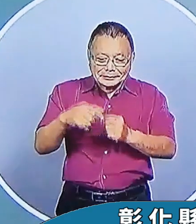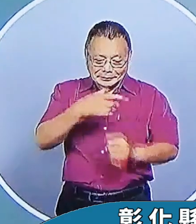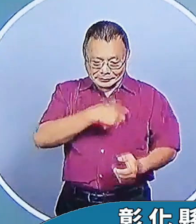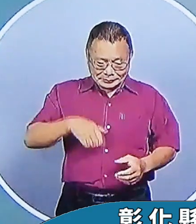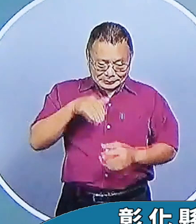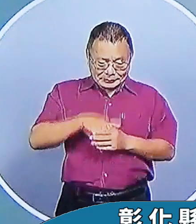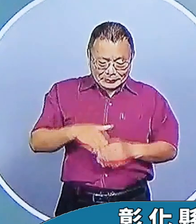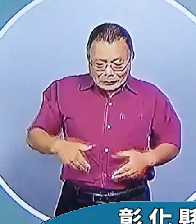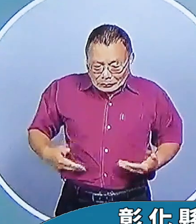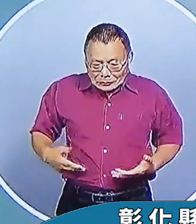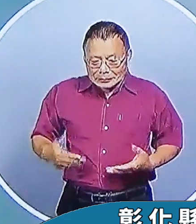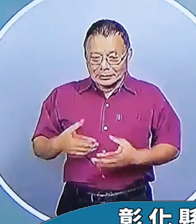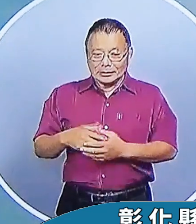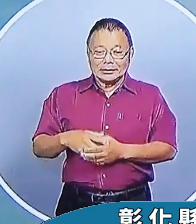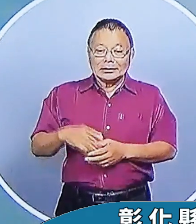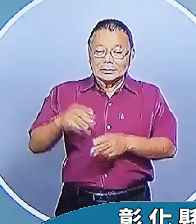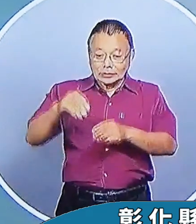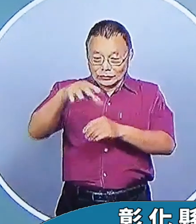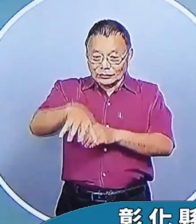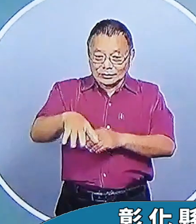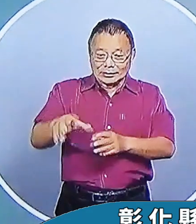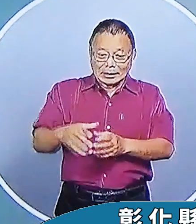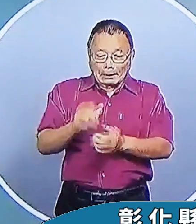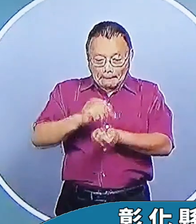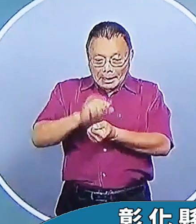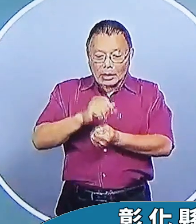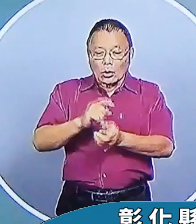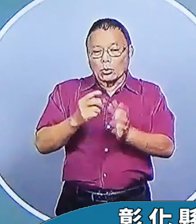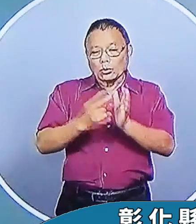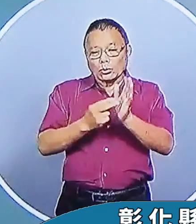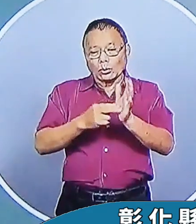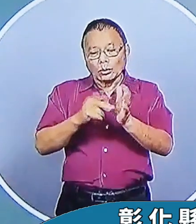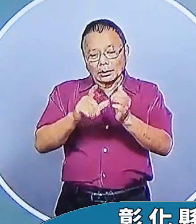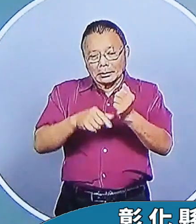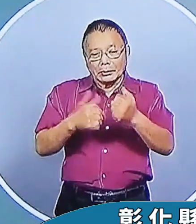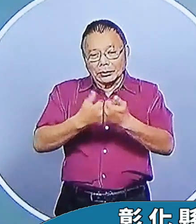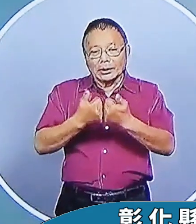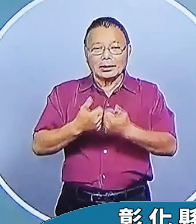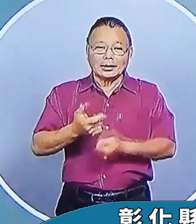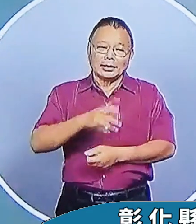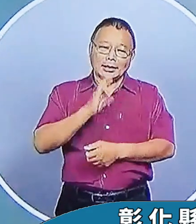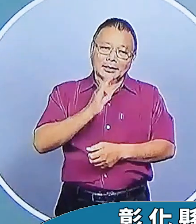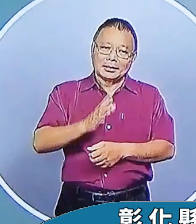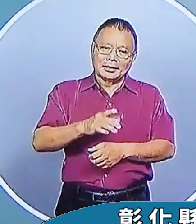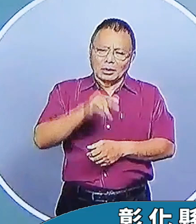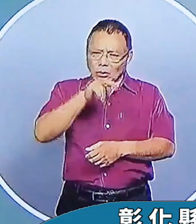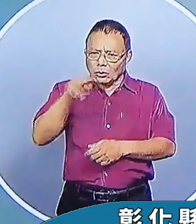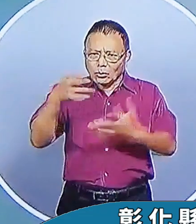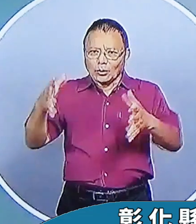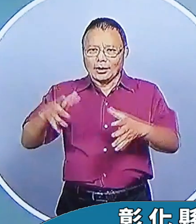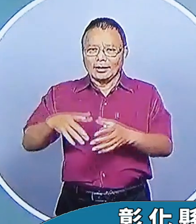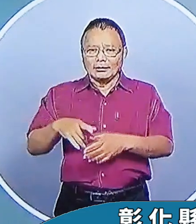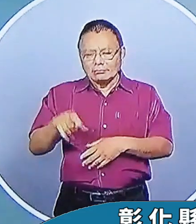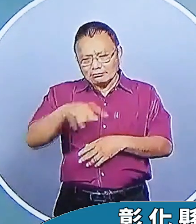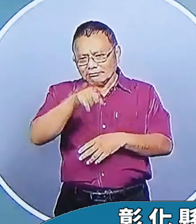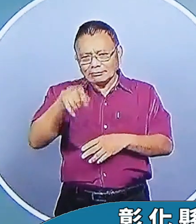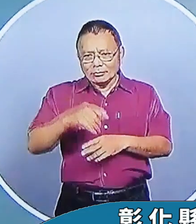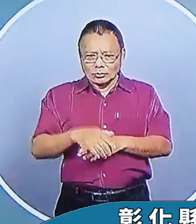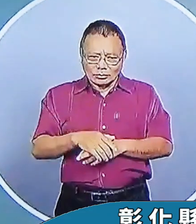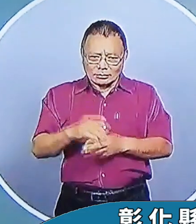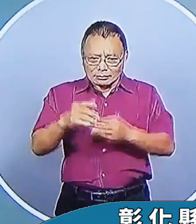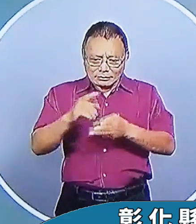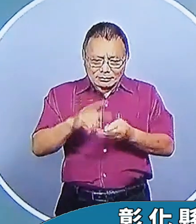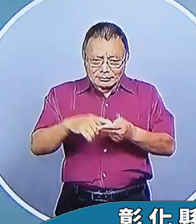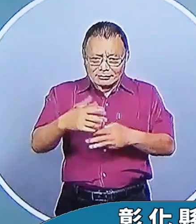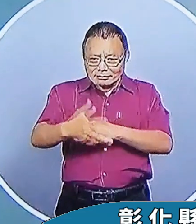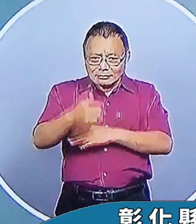就匆促的啊，在地方办这个说明会。那咱看到讲，足侪乡亲会感觉讲，翁惠碧